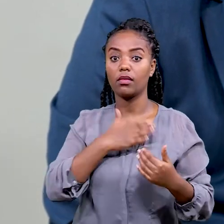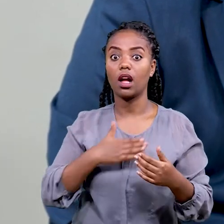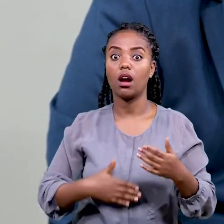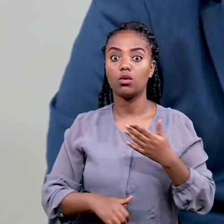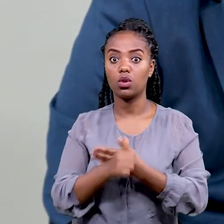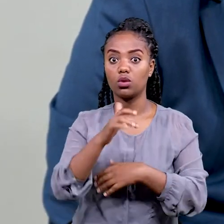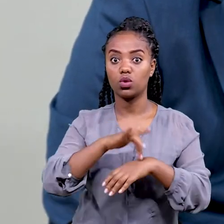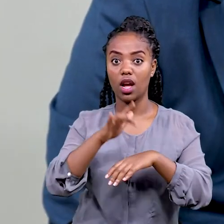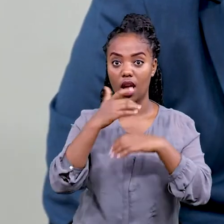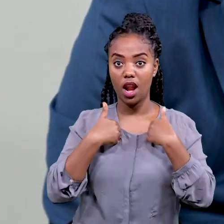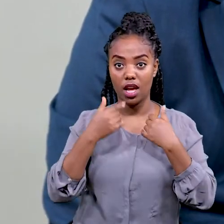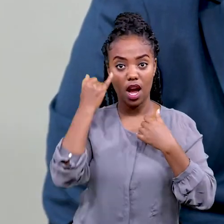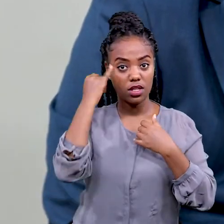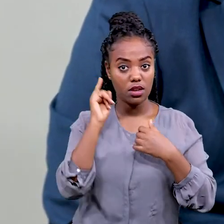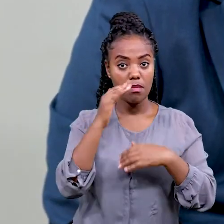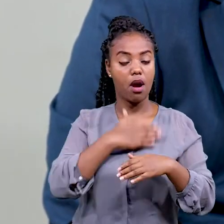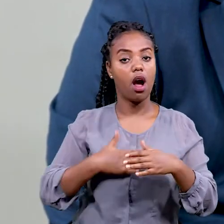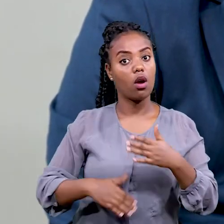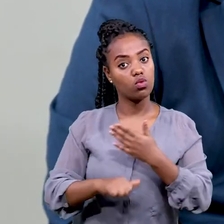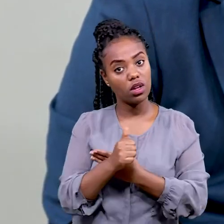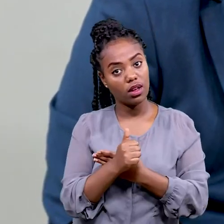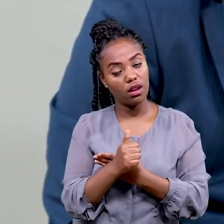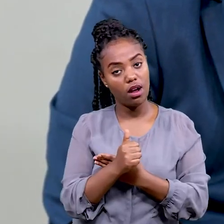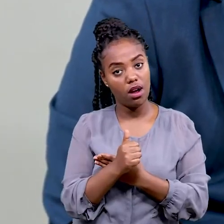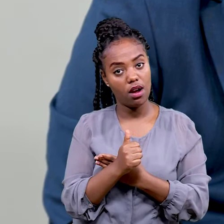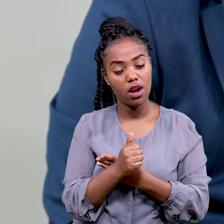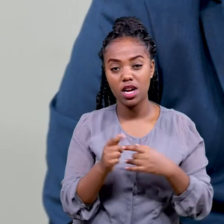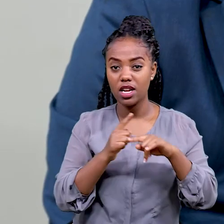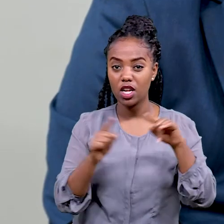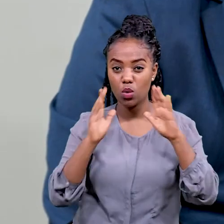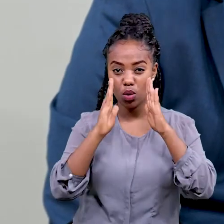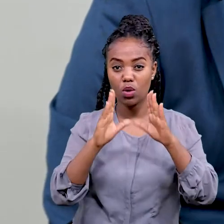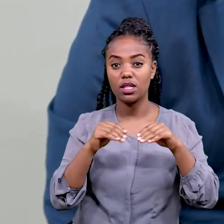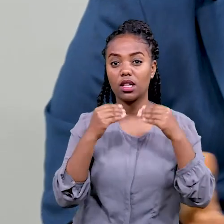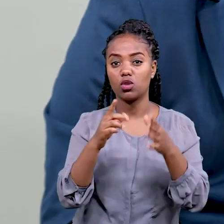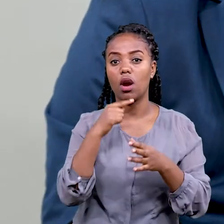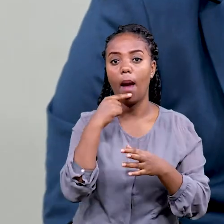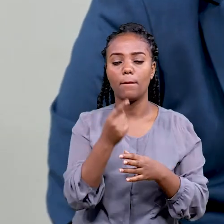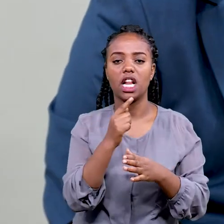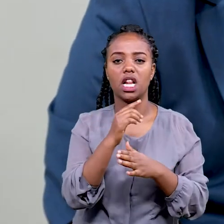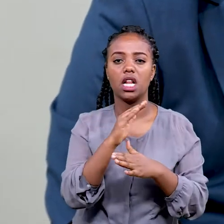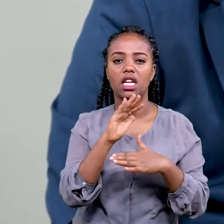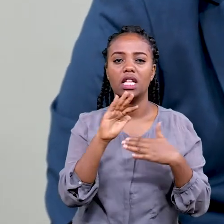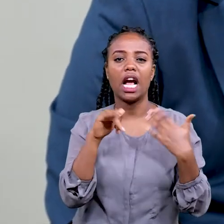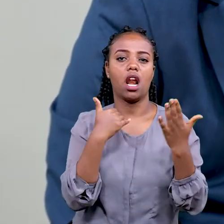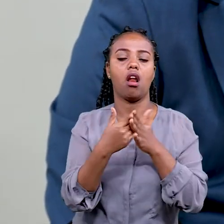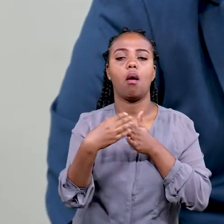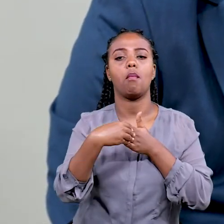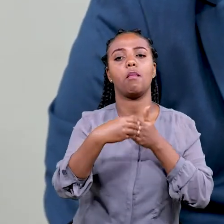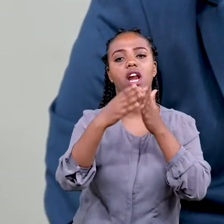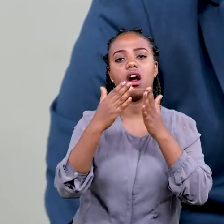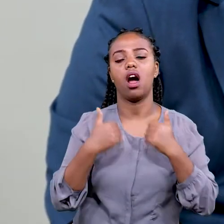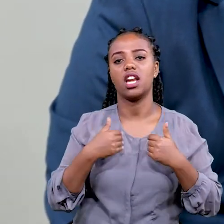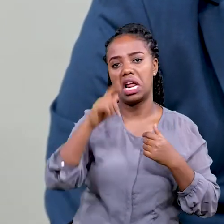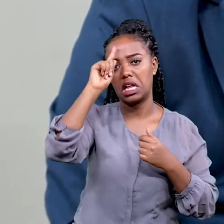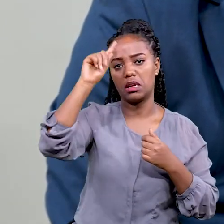የአካል ጉዳተኞች ላይ ያለኝ ሐሳብ የአካል ጉዳተኞች ልዩ ትኩረት ይሰጣቸዋል የሚል ጠቅላላ የሆነ መርህ አለ።